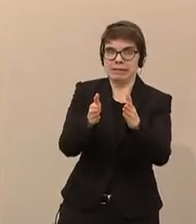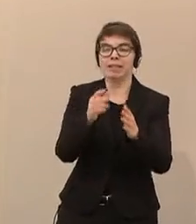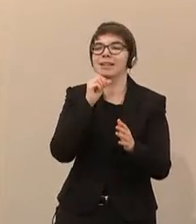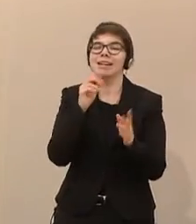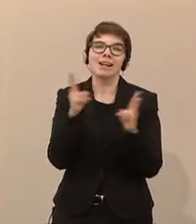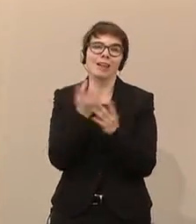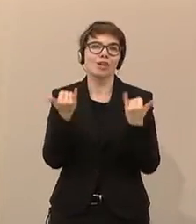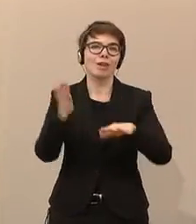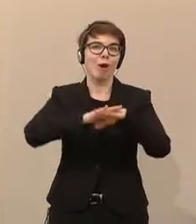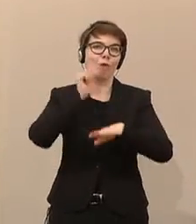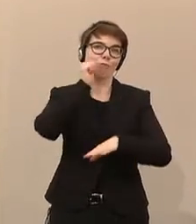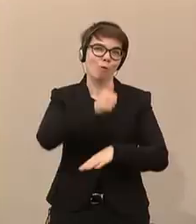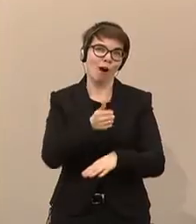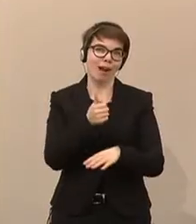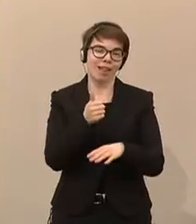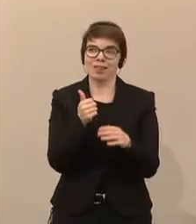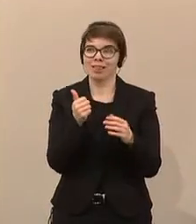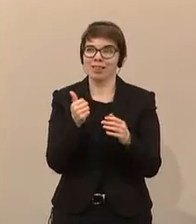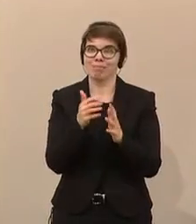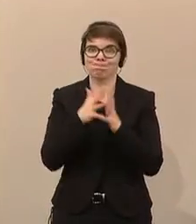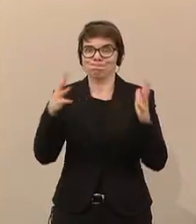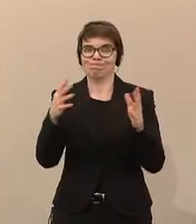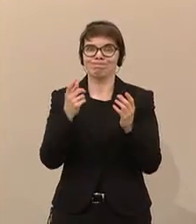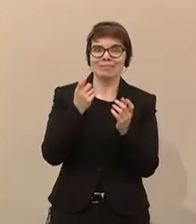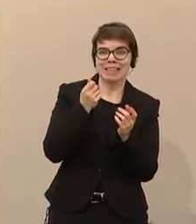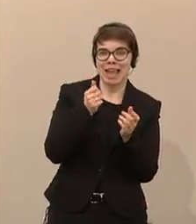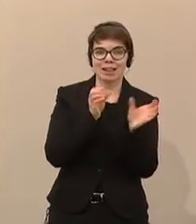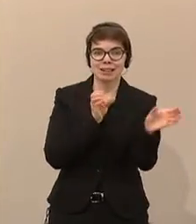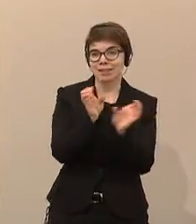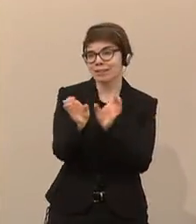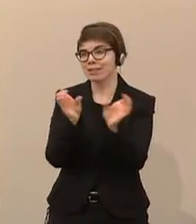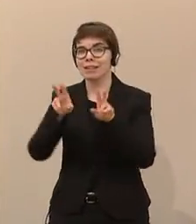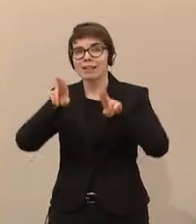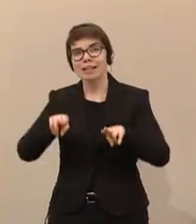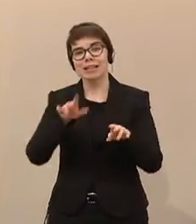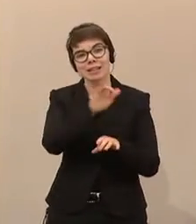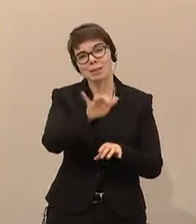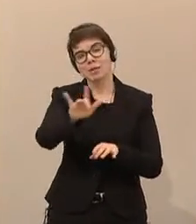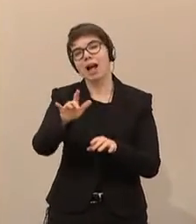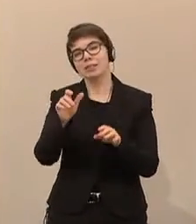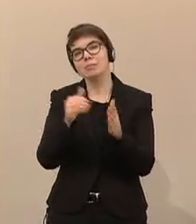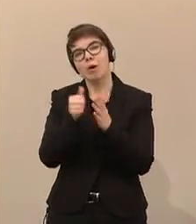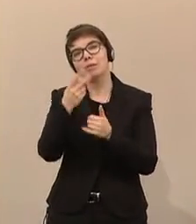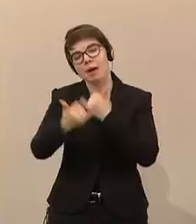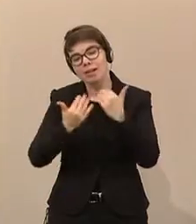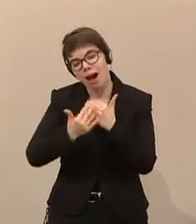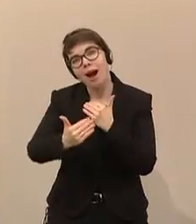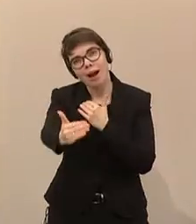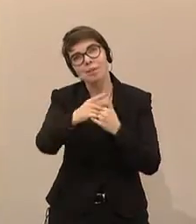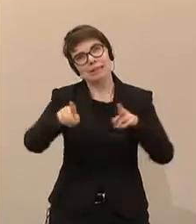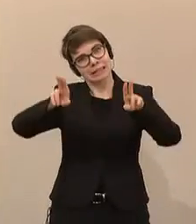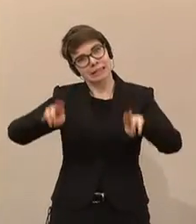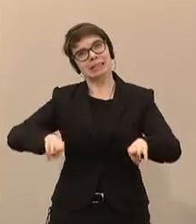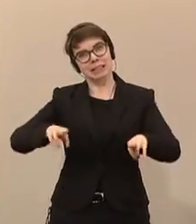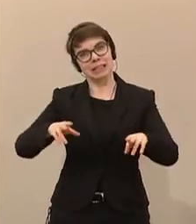morgen, weiß Gott, wie viel Geld in die richtigen Kanäle zu bringen. Das wird einfach eine Arbeit werden der nächsten Jahre, wo wir auf jeden Fall viel